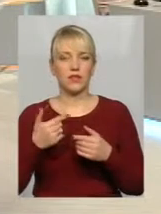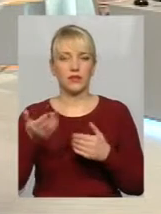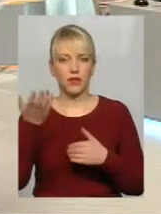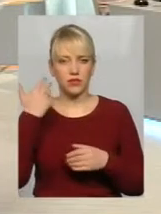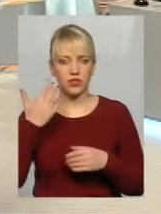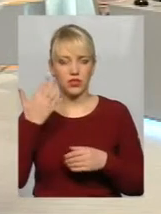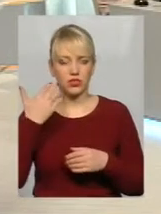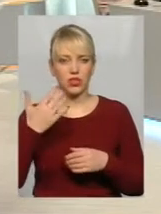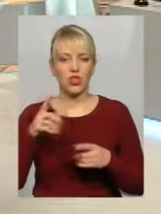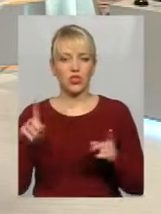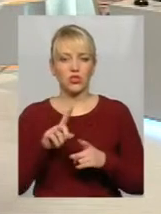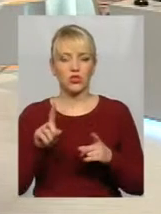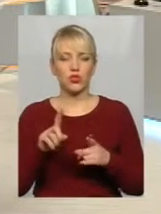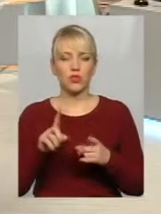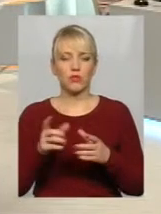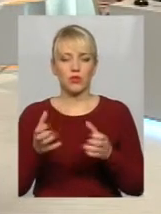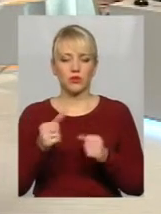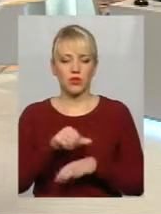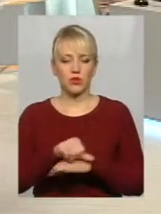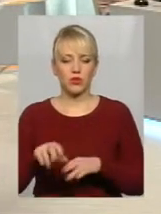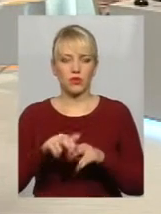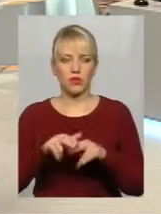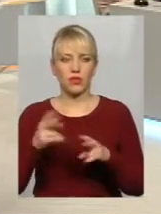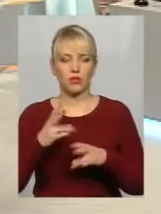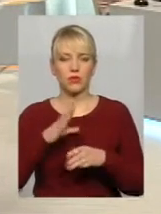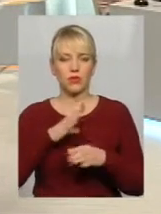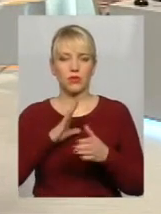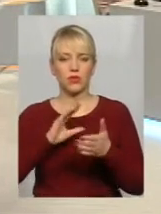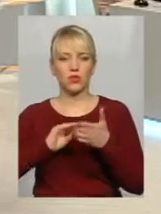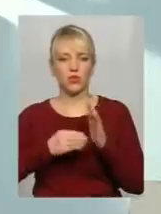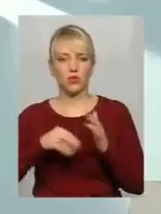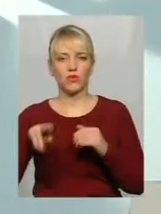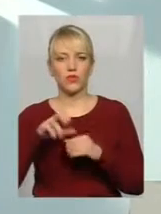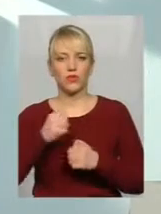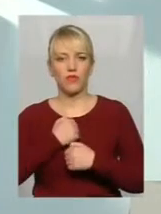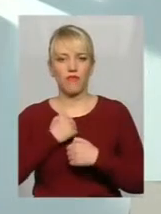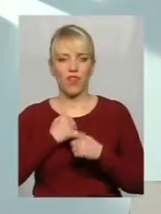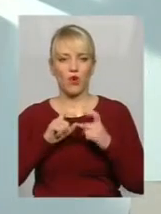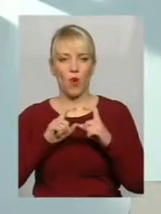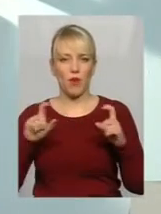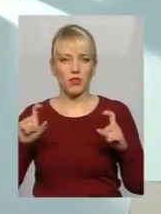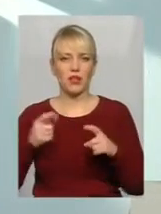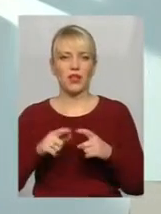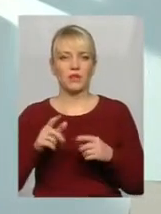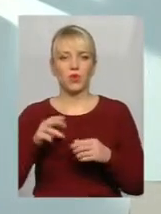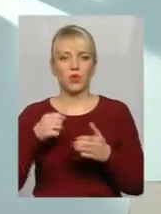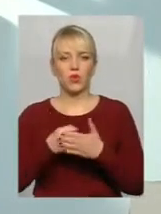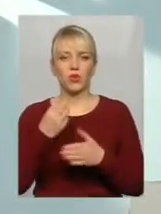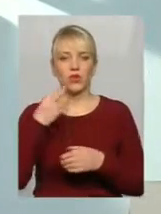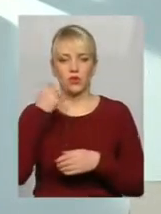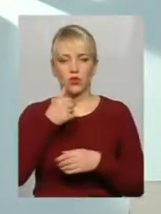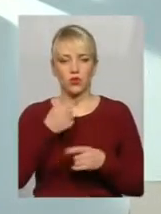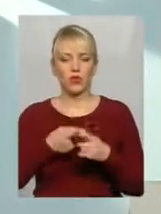Раніше для того, щоб отримати закордонний паспорт, потрібно було мати довідку з військового. До 13-го року було постанова діюча, вона діюча